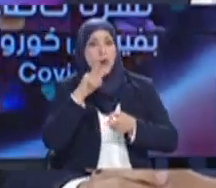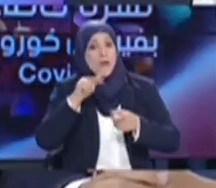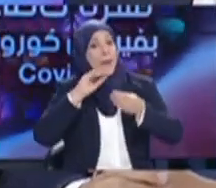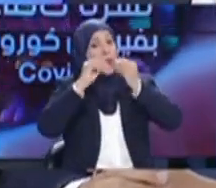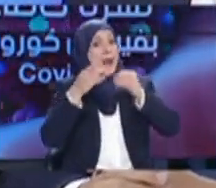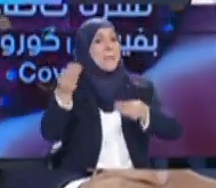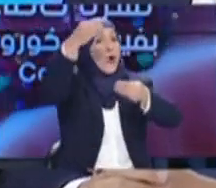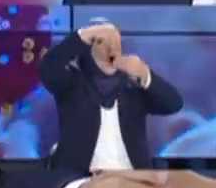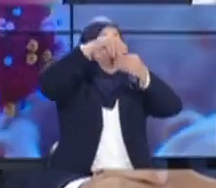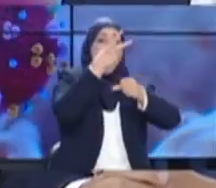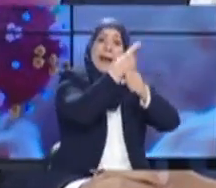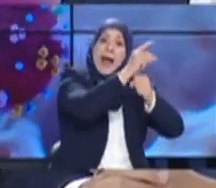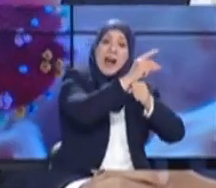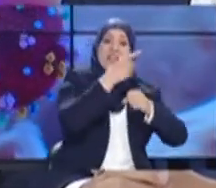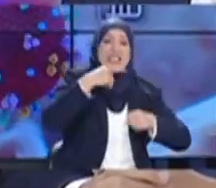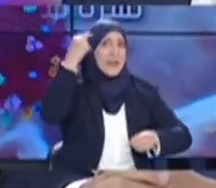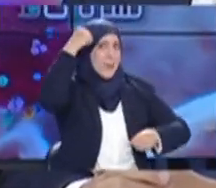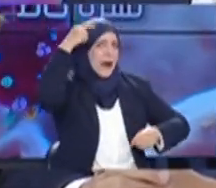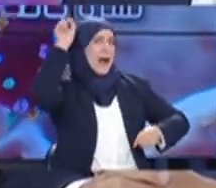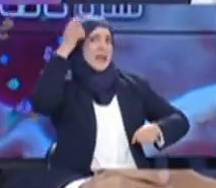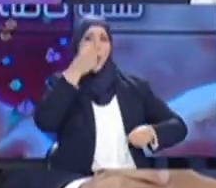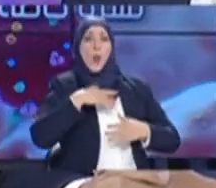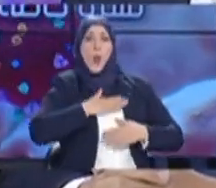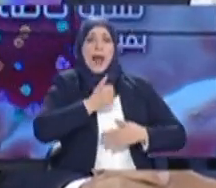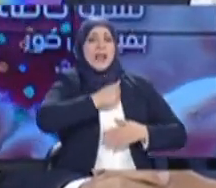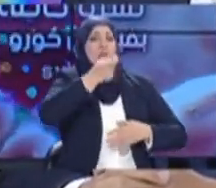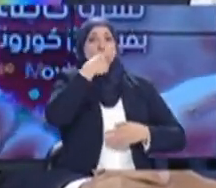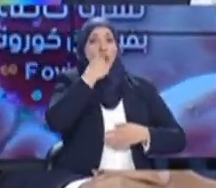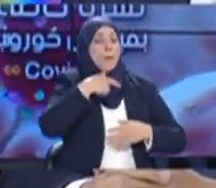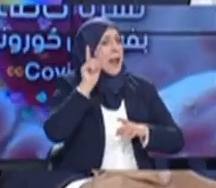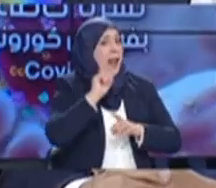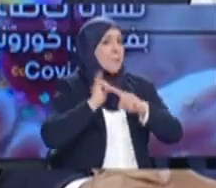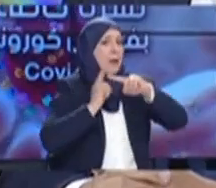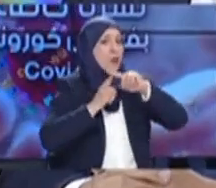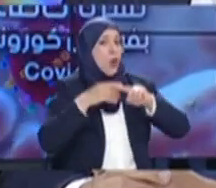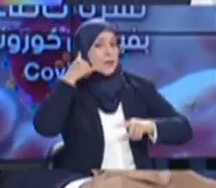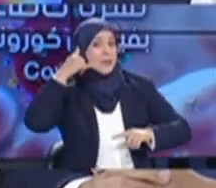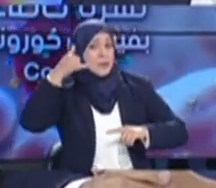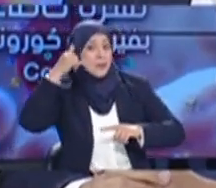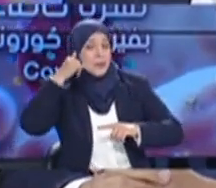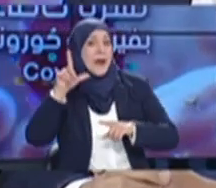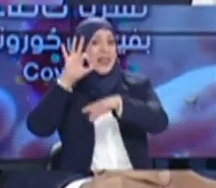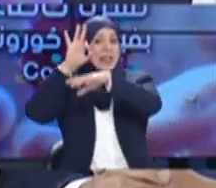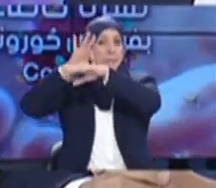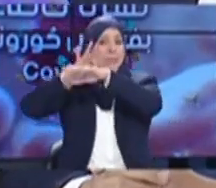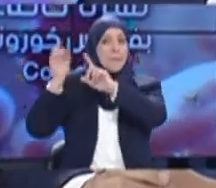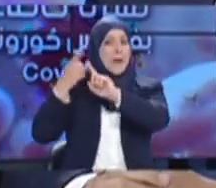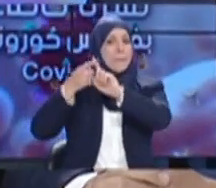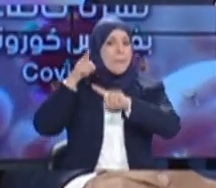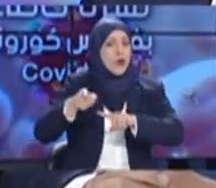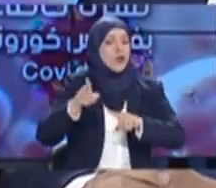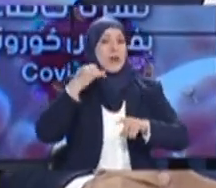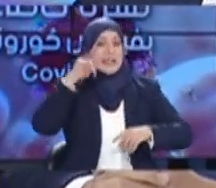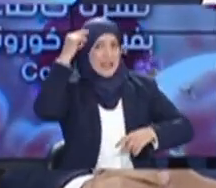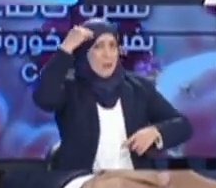كبيره للعباد اللي مش تاخذه وحدها، وان بلوس الدواء هذايا مش يصلح للدواء مش للوقايه، راهو اللي مش ياخذه